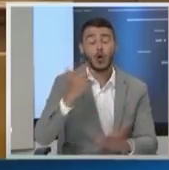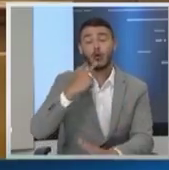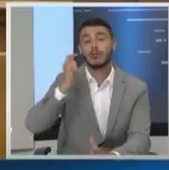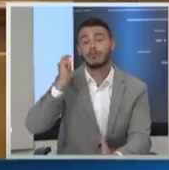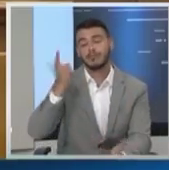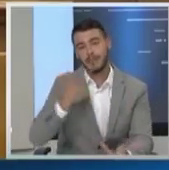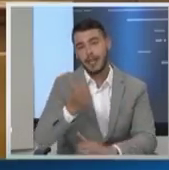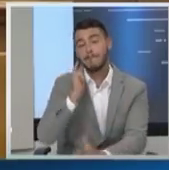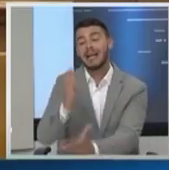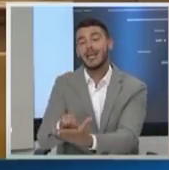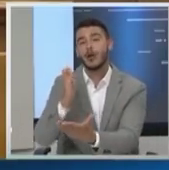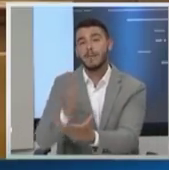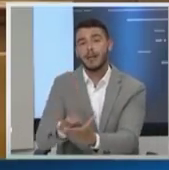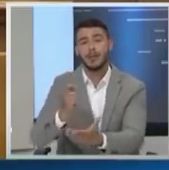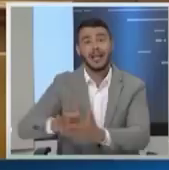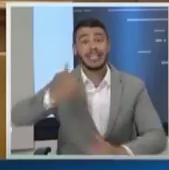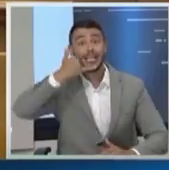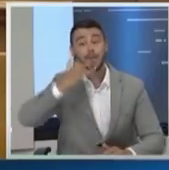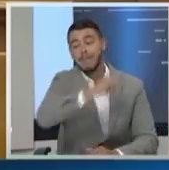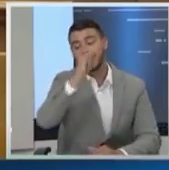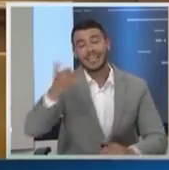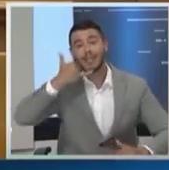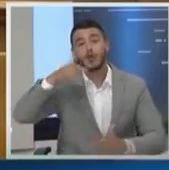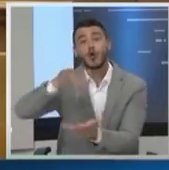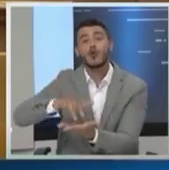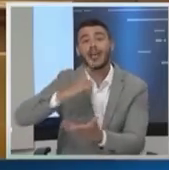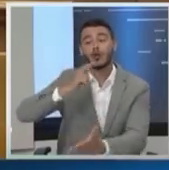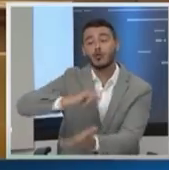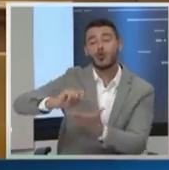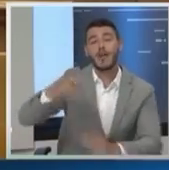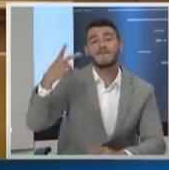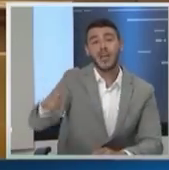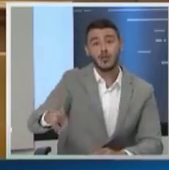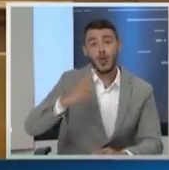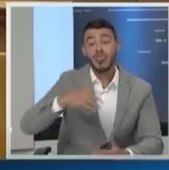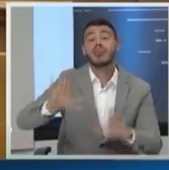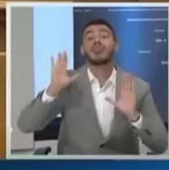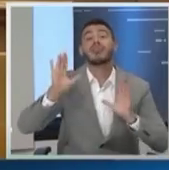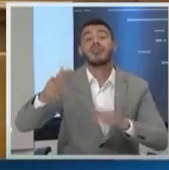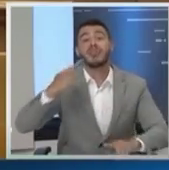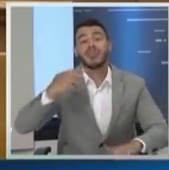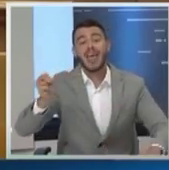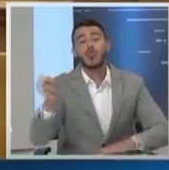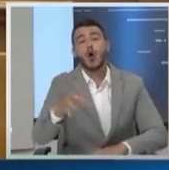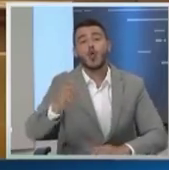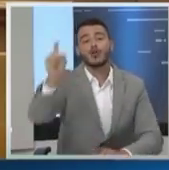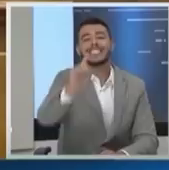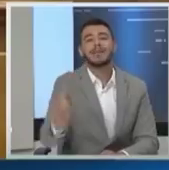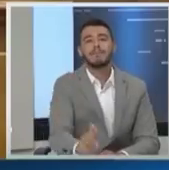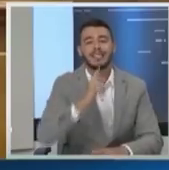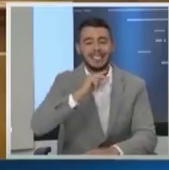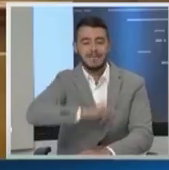στο γραφείο σας, εσείς και η κυβέρνηση την οποία υπηρετούσατε δεν εξυπηρετούσε τα συμφέροντα της Siemens και του κυρίου